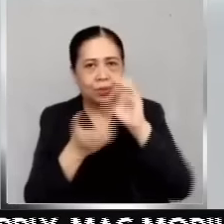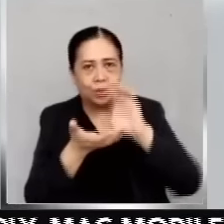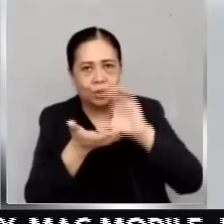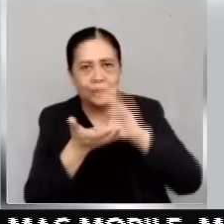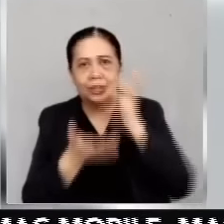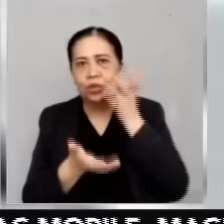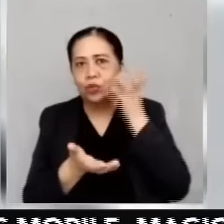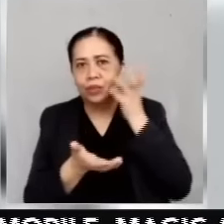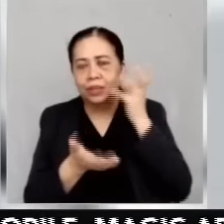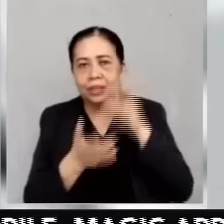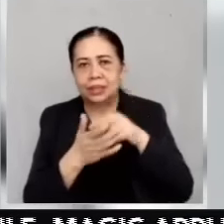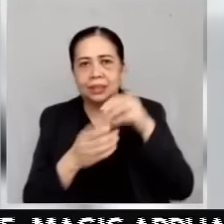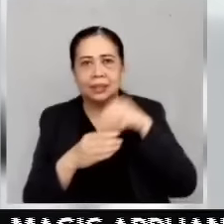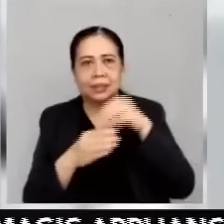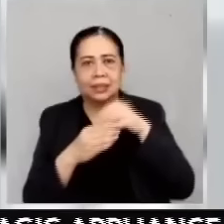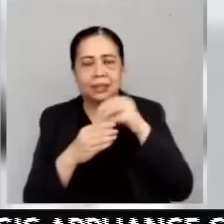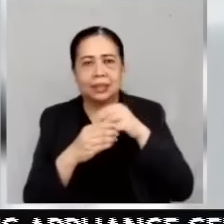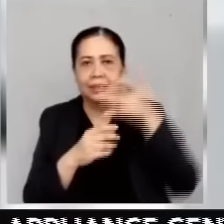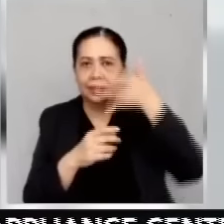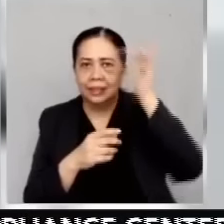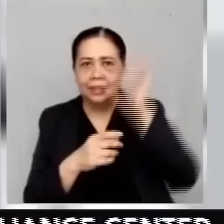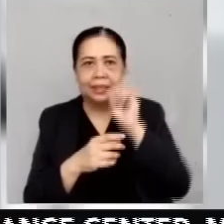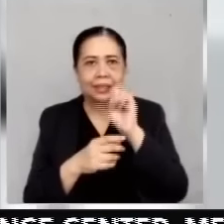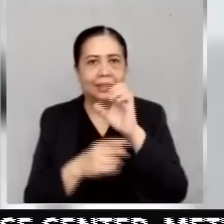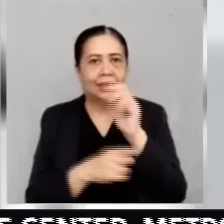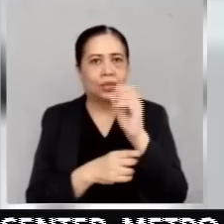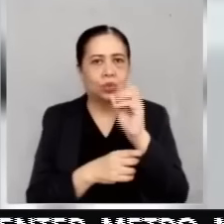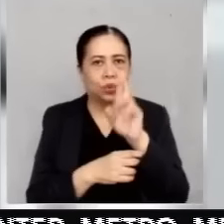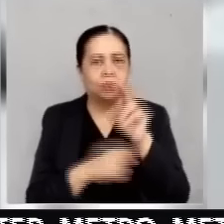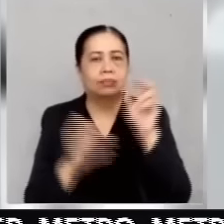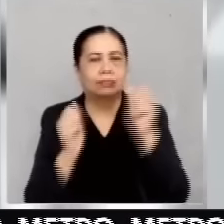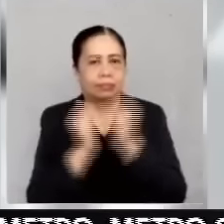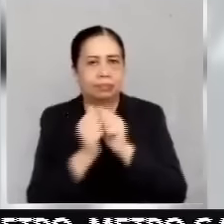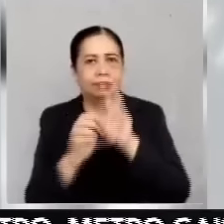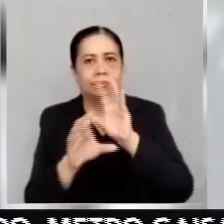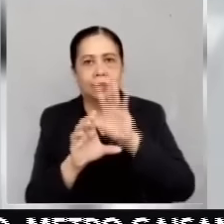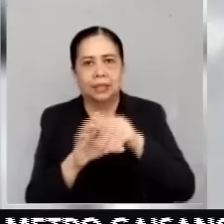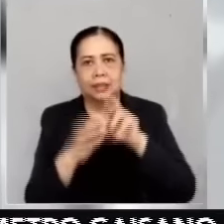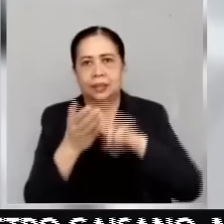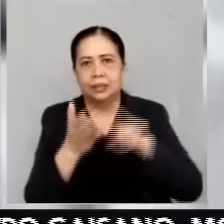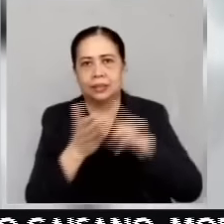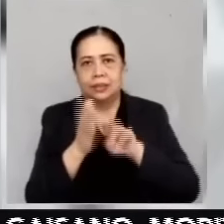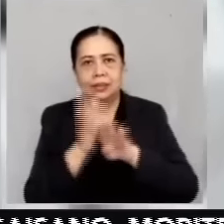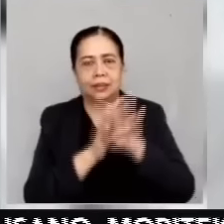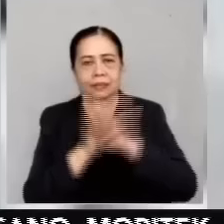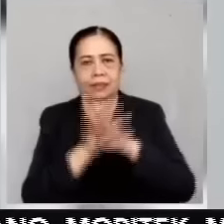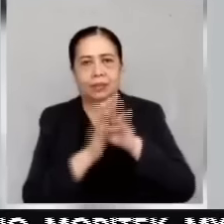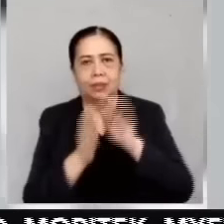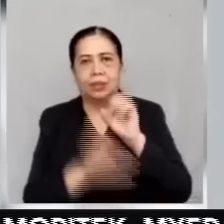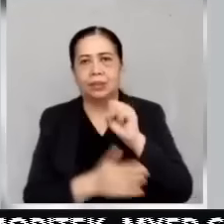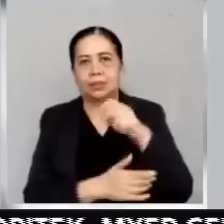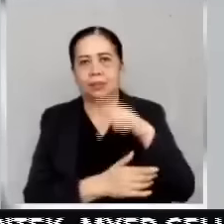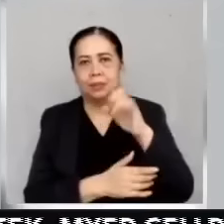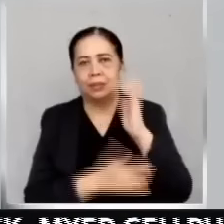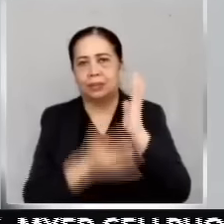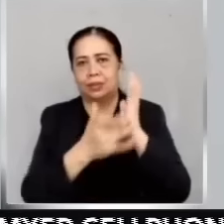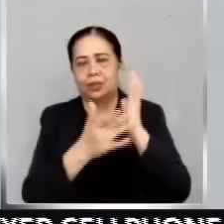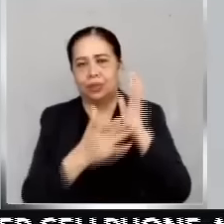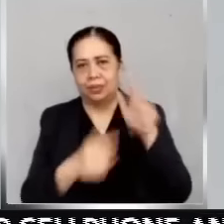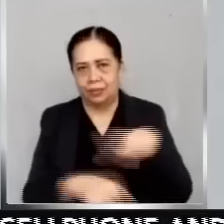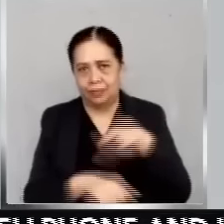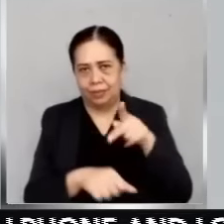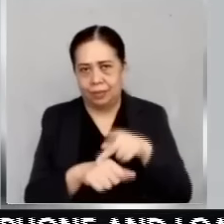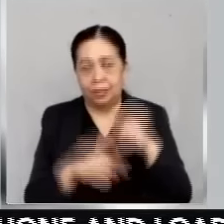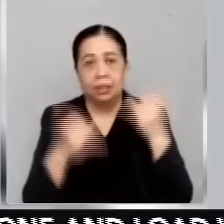na naglalaman ng mga sensors bilang bahagi ng research and development sa sariling space technology ng bansa. Sa ngayon, kailangan